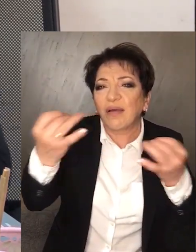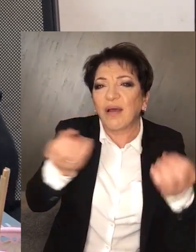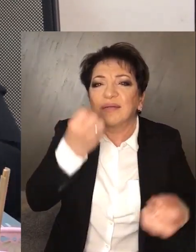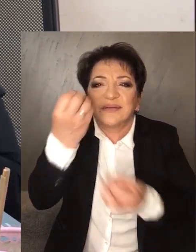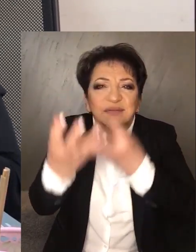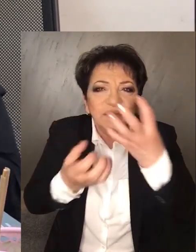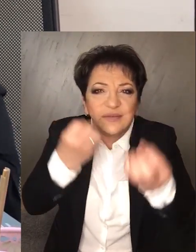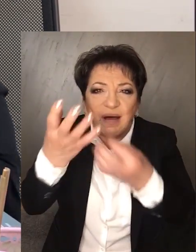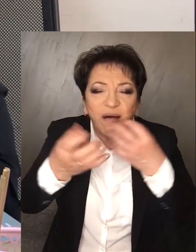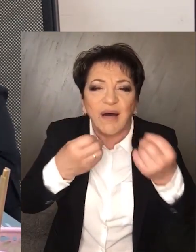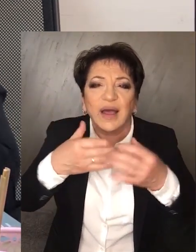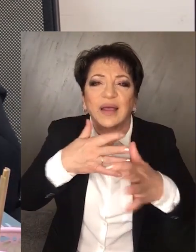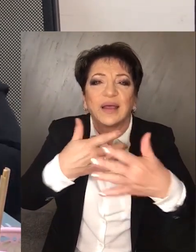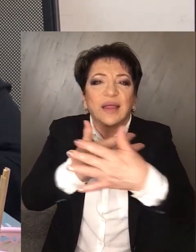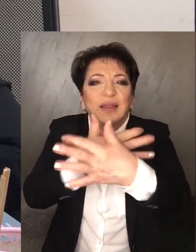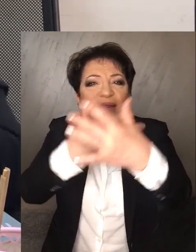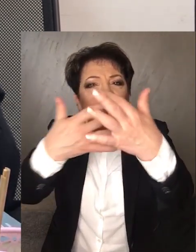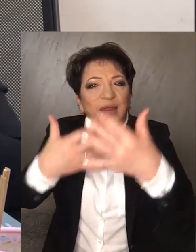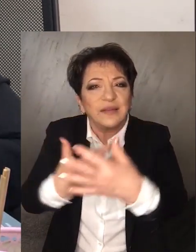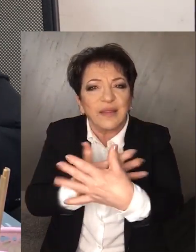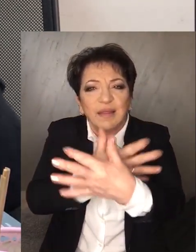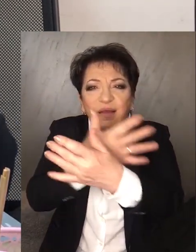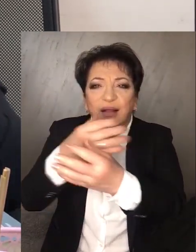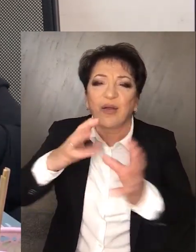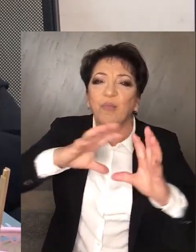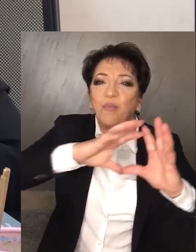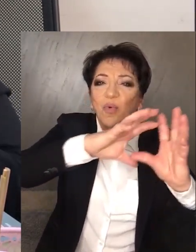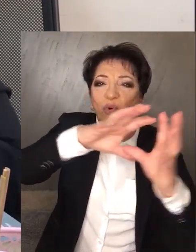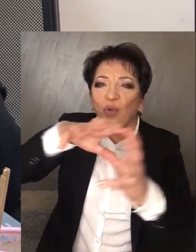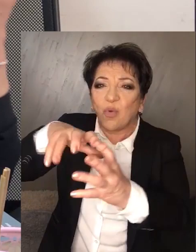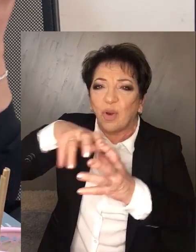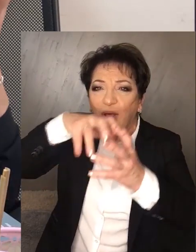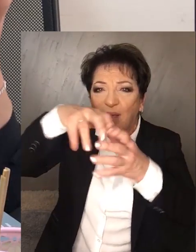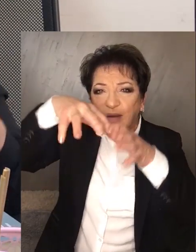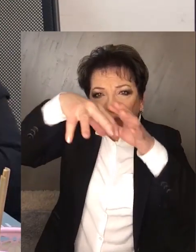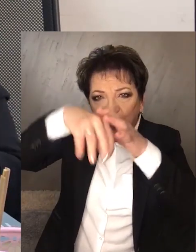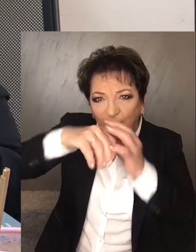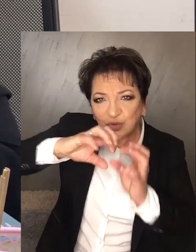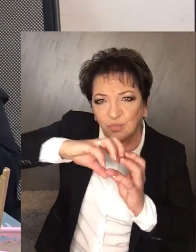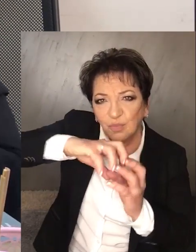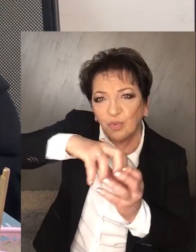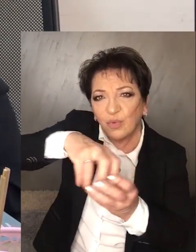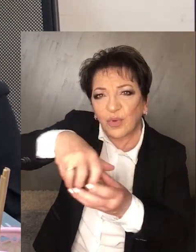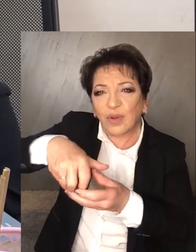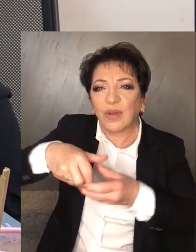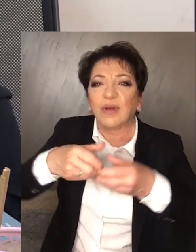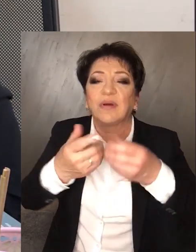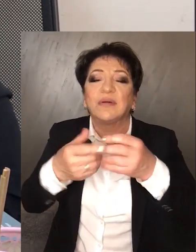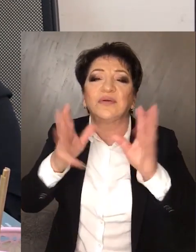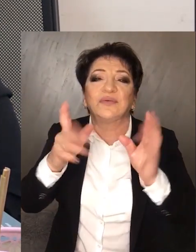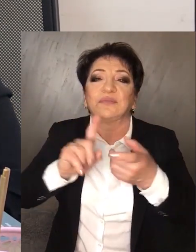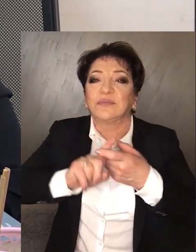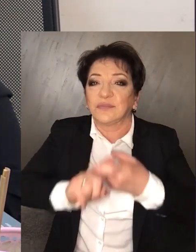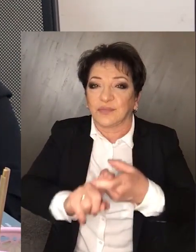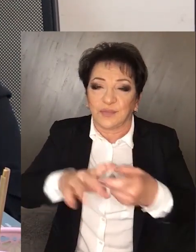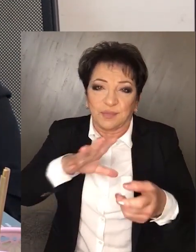է, ինքը մի այլ մոլորակ է, հեքիաթներով, ծաղիկներով, թիթեռներով, մի այլ մոլորակ է, մոլորակի